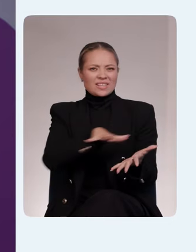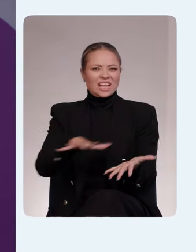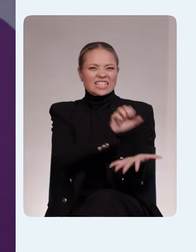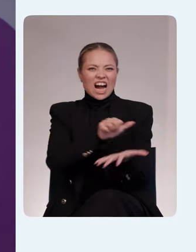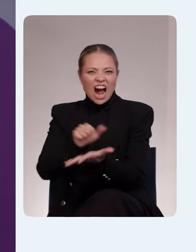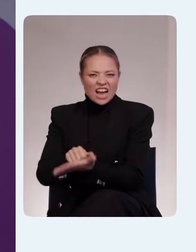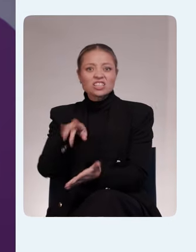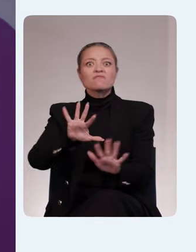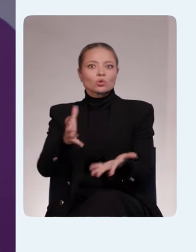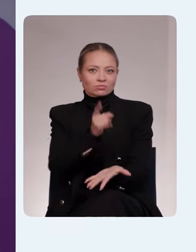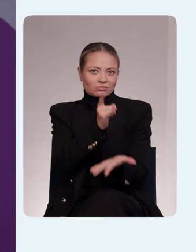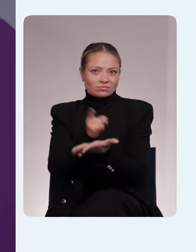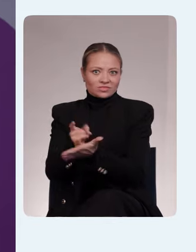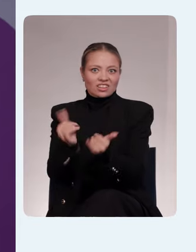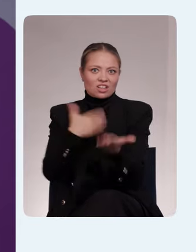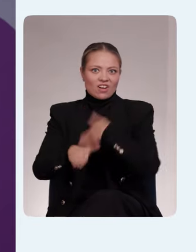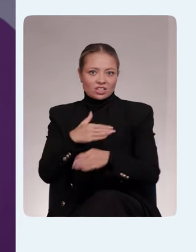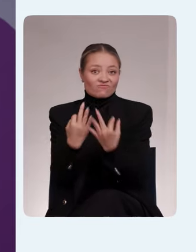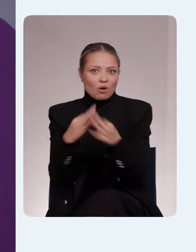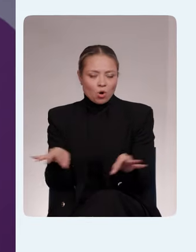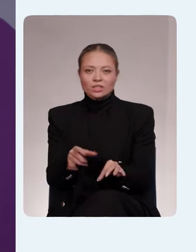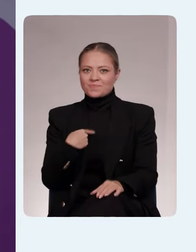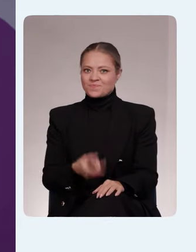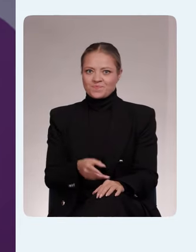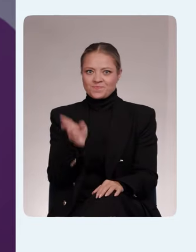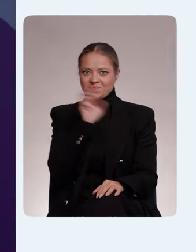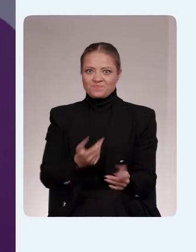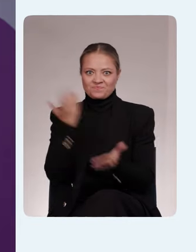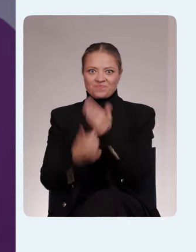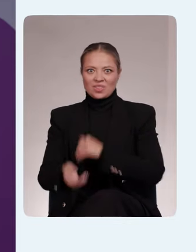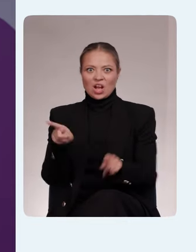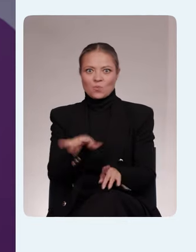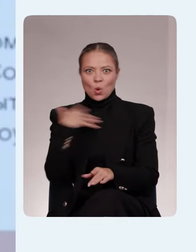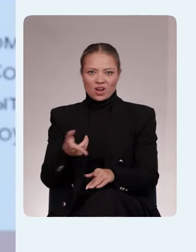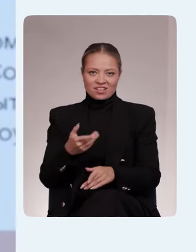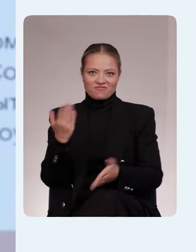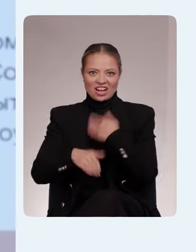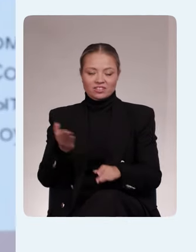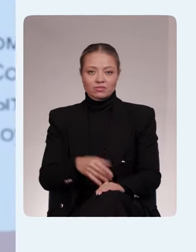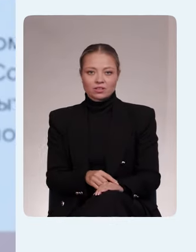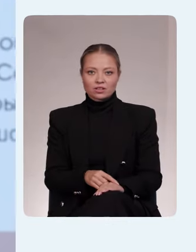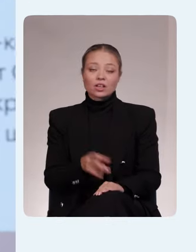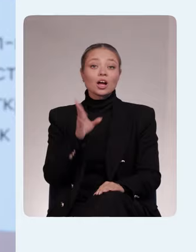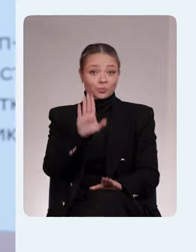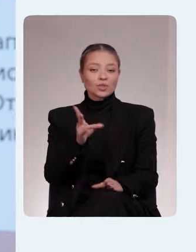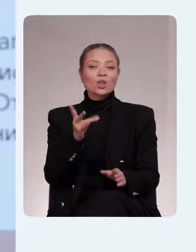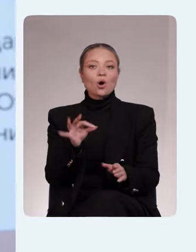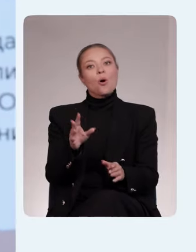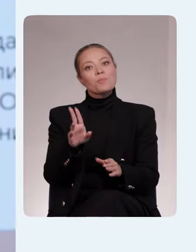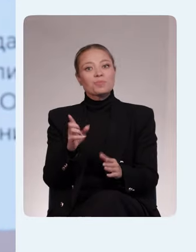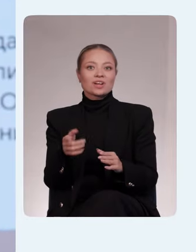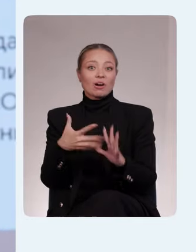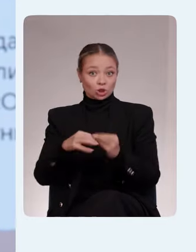нет столько инвалидов. Мы есть, у нас машин нет. Мне еще бесплатный гараж